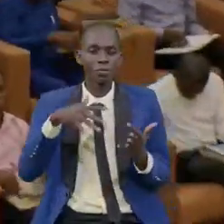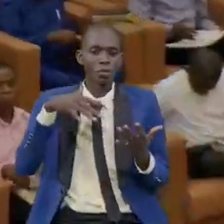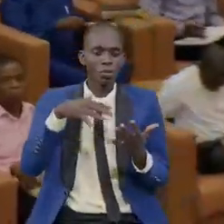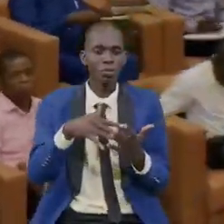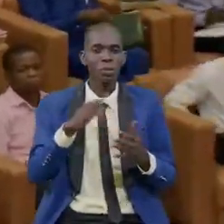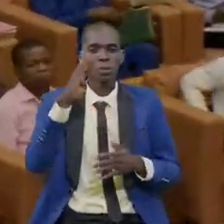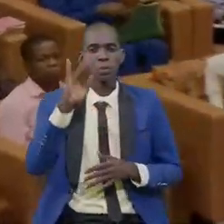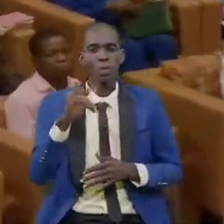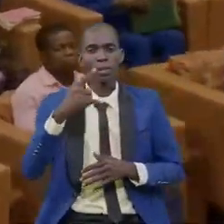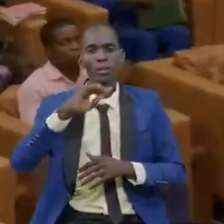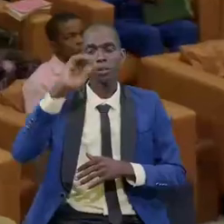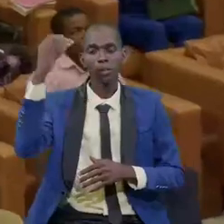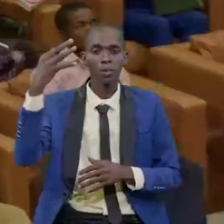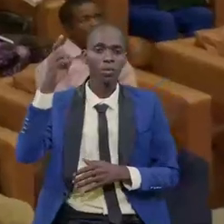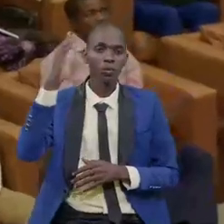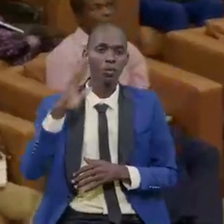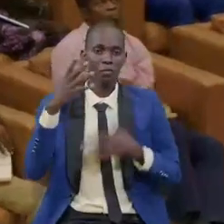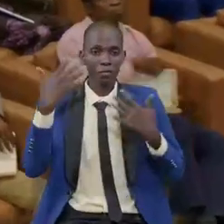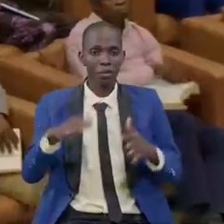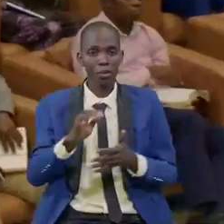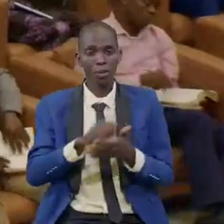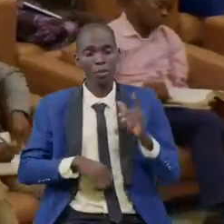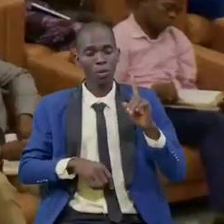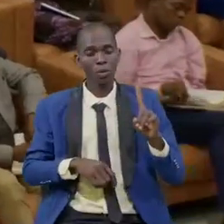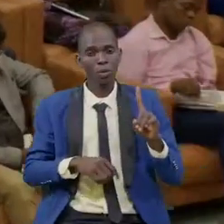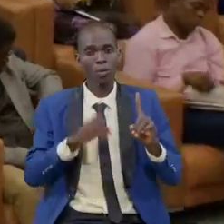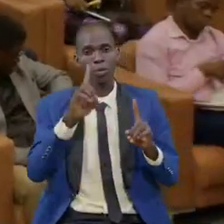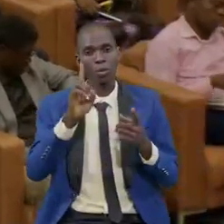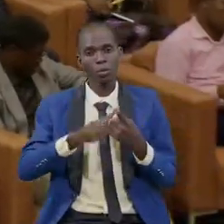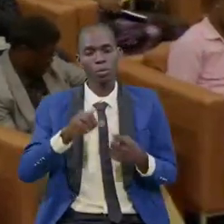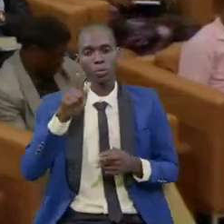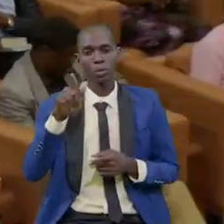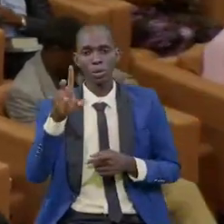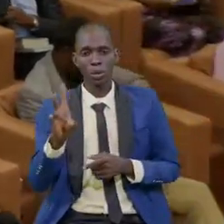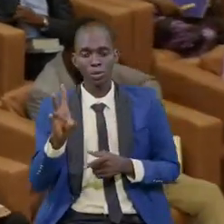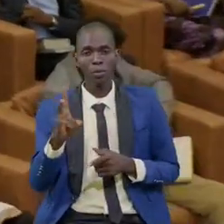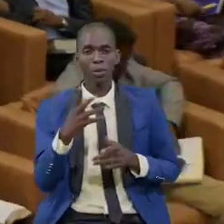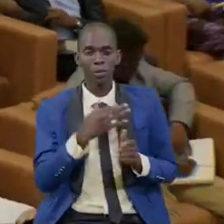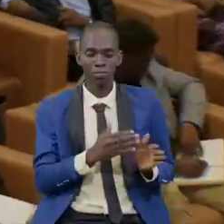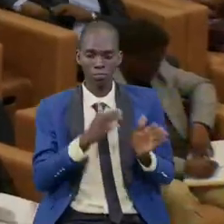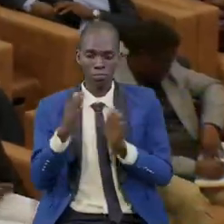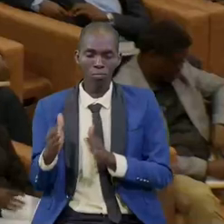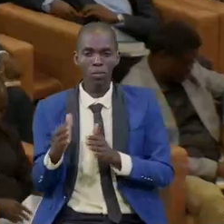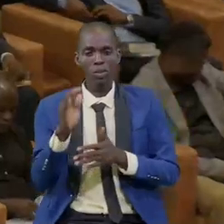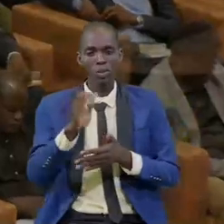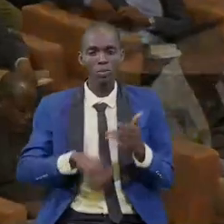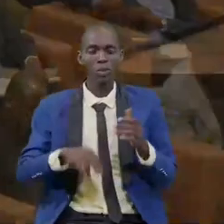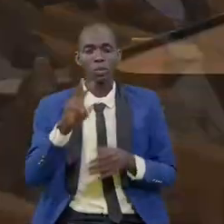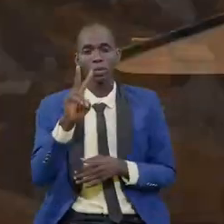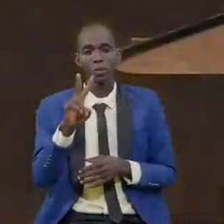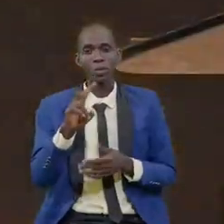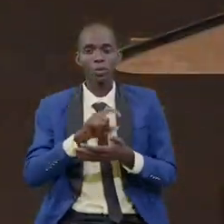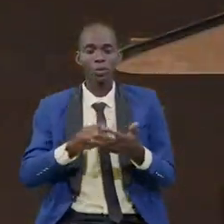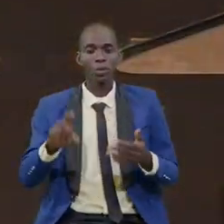la grâce de Dieu, chapitre 1, verset 1 au verset 27. Nous avons étudié chapitre